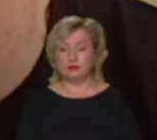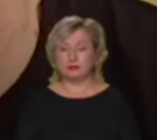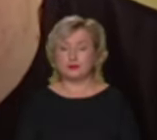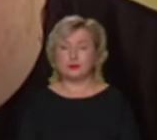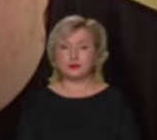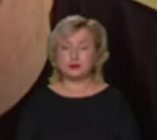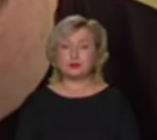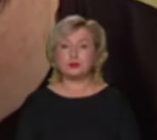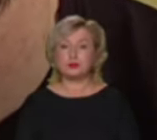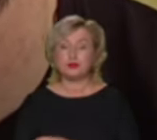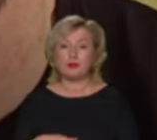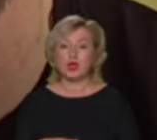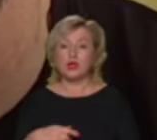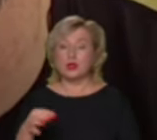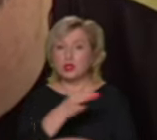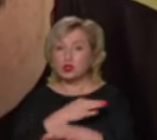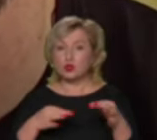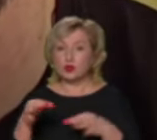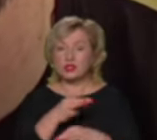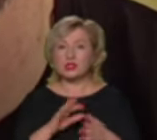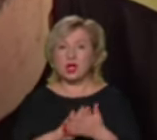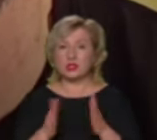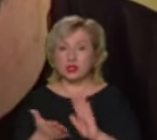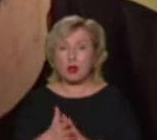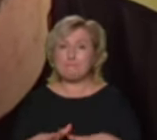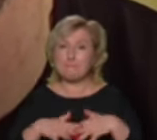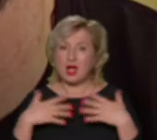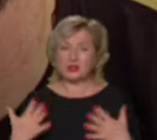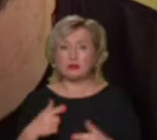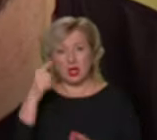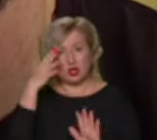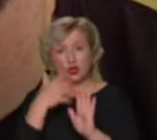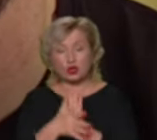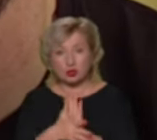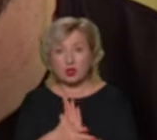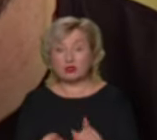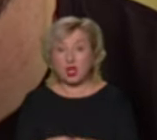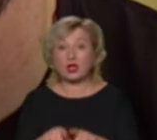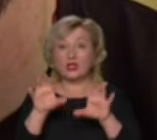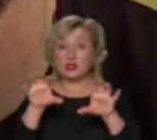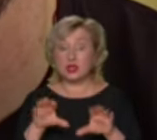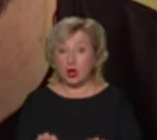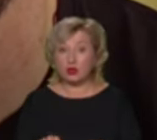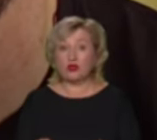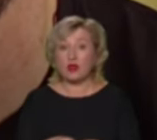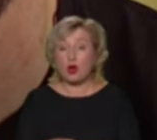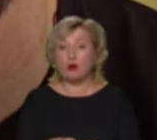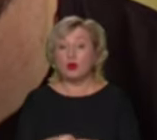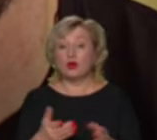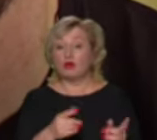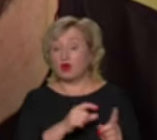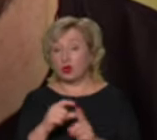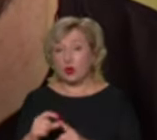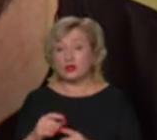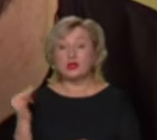Так, пане Ігоре, дискусійна ситуація максимальна, але ж розуміємо, що ну такий закон в такому форматі, цікаво, як вони